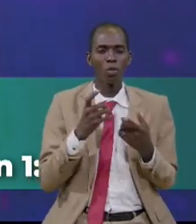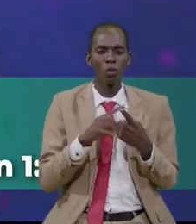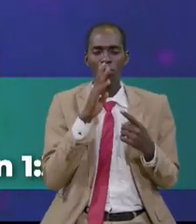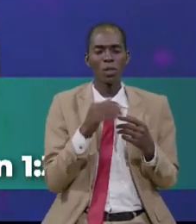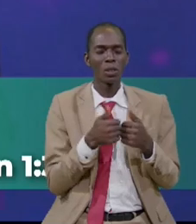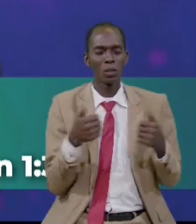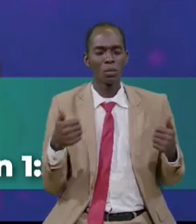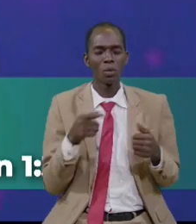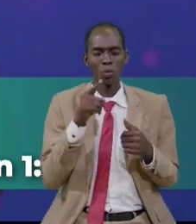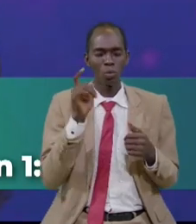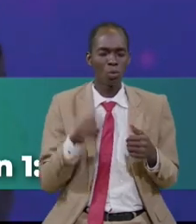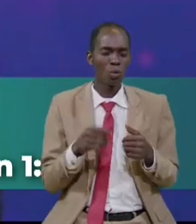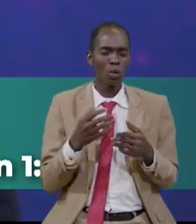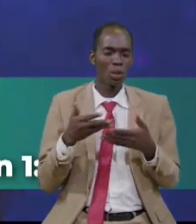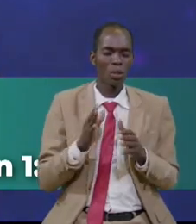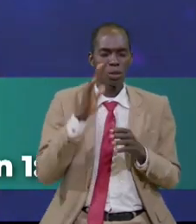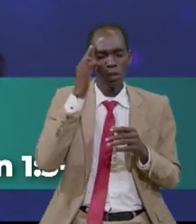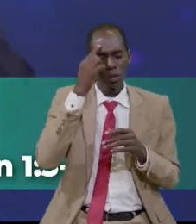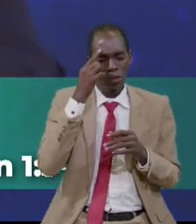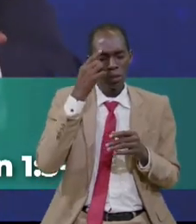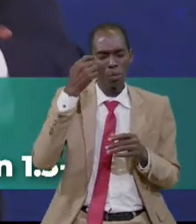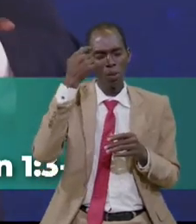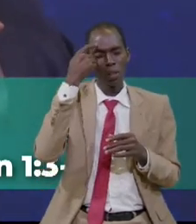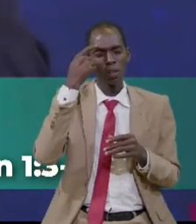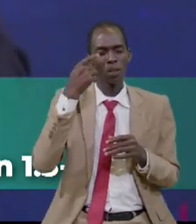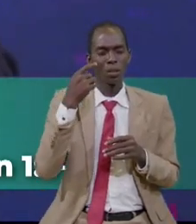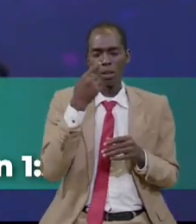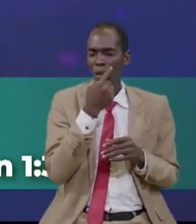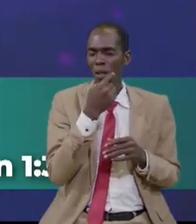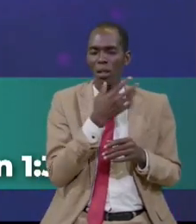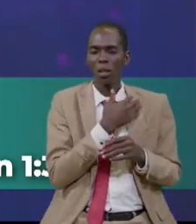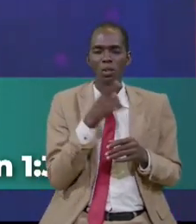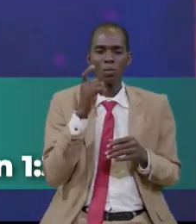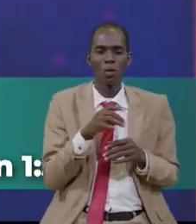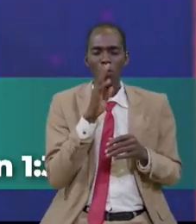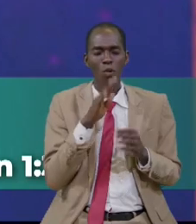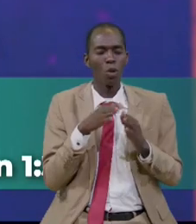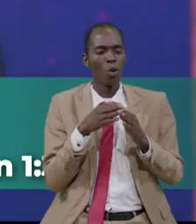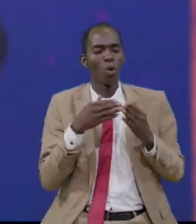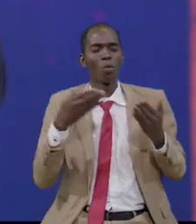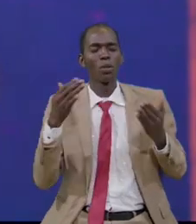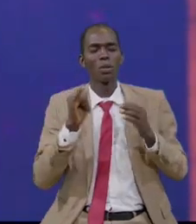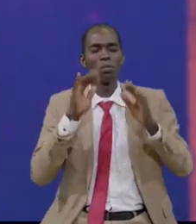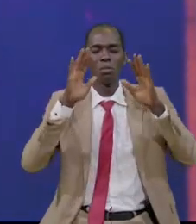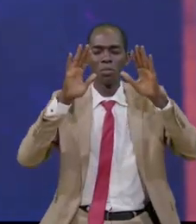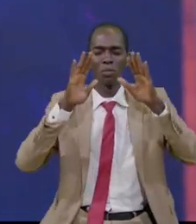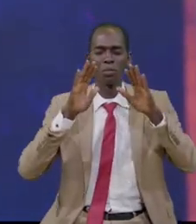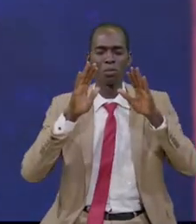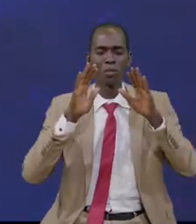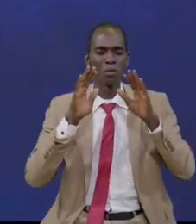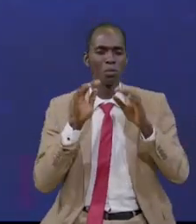vie doivent être saints et tu dois être transparentement saint aux yeux de Dieu.